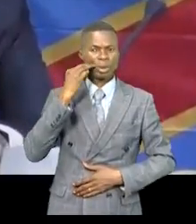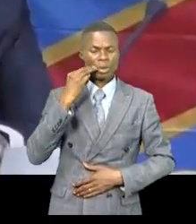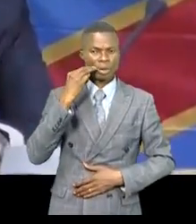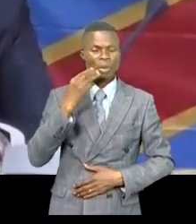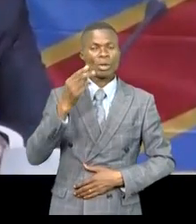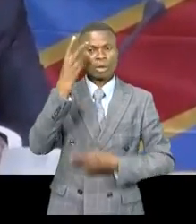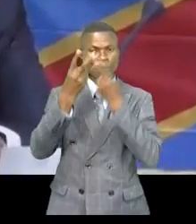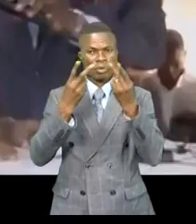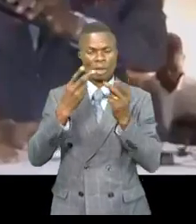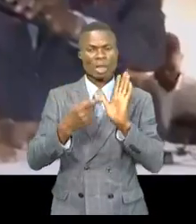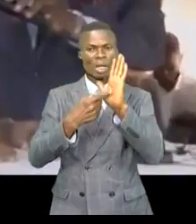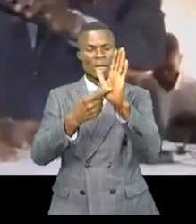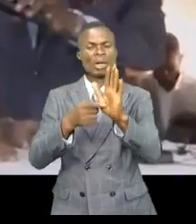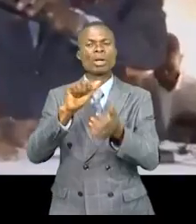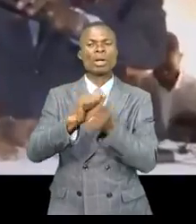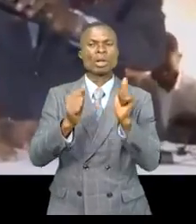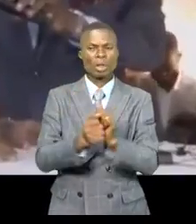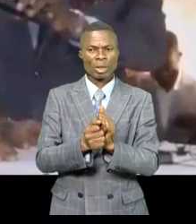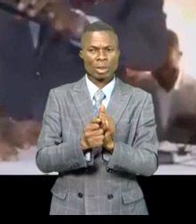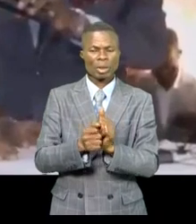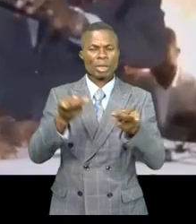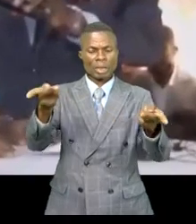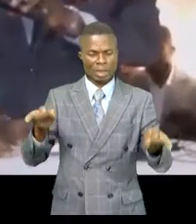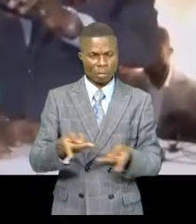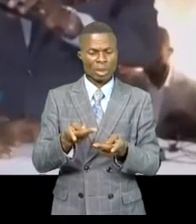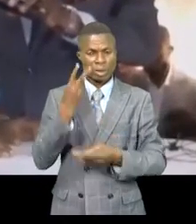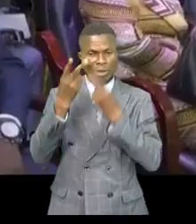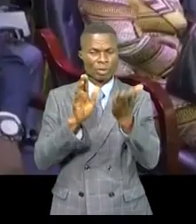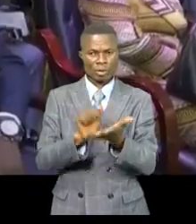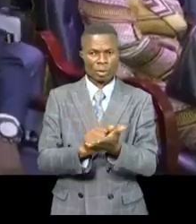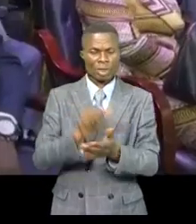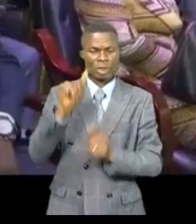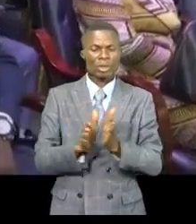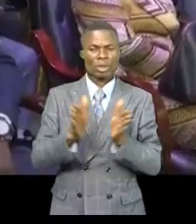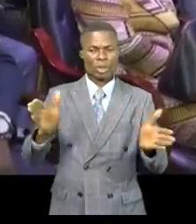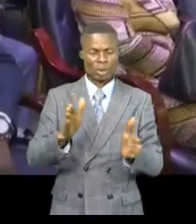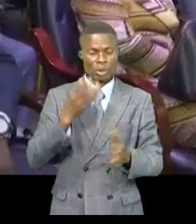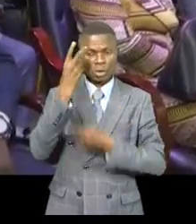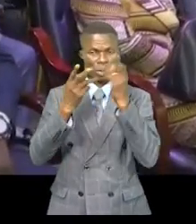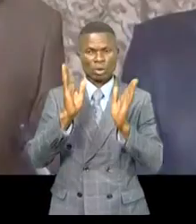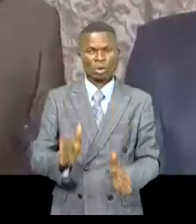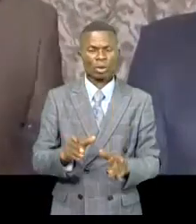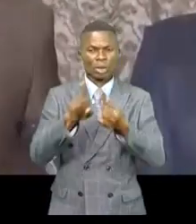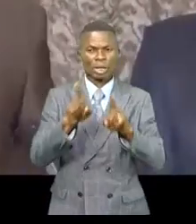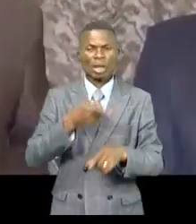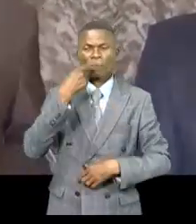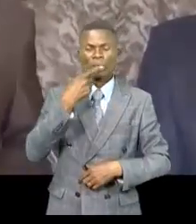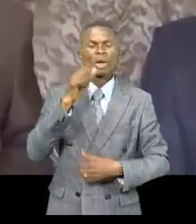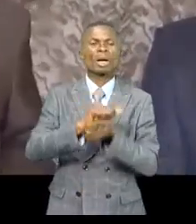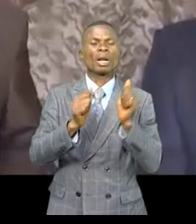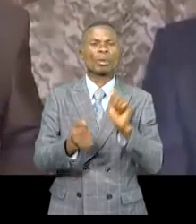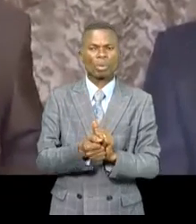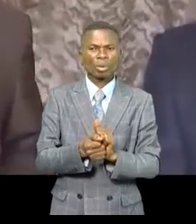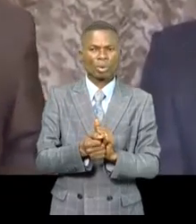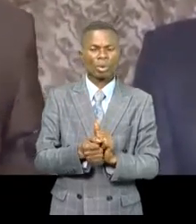visite avant de présenter la situation de cet espace touristique. Le secrétaire général au tourisme a pour sa part brossé la situation